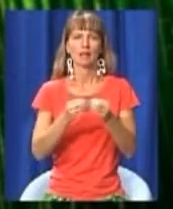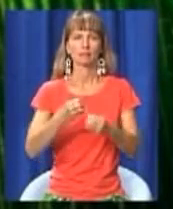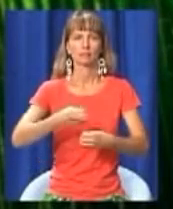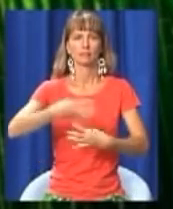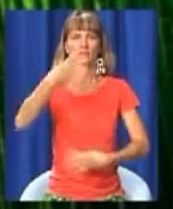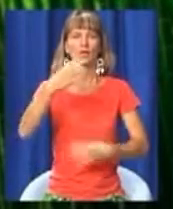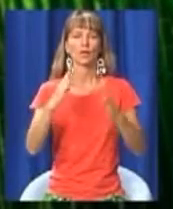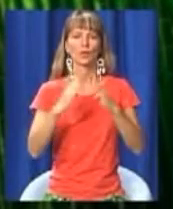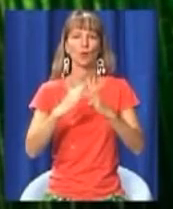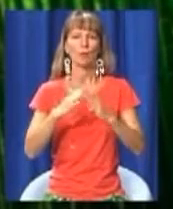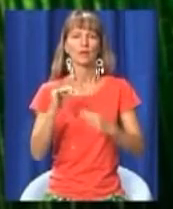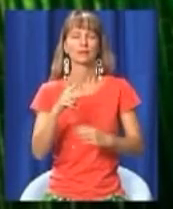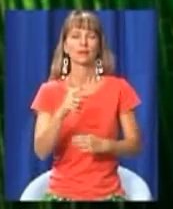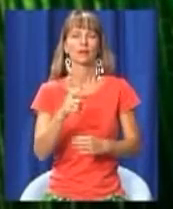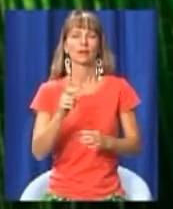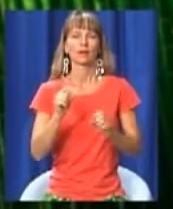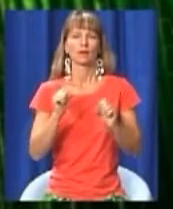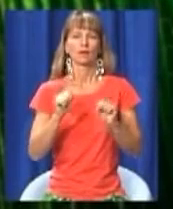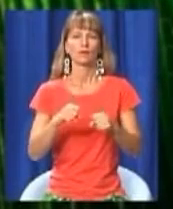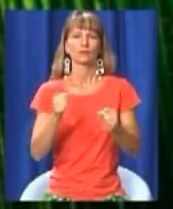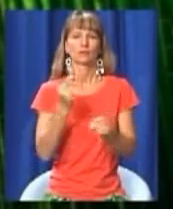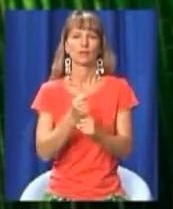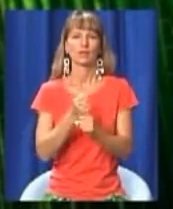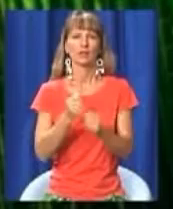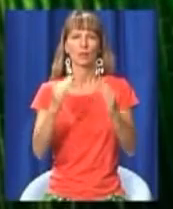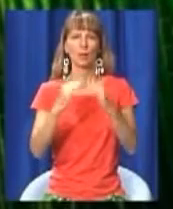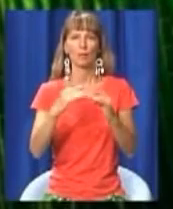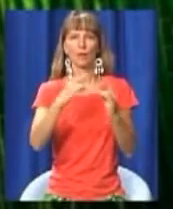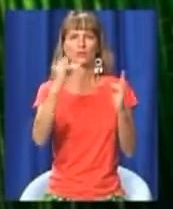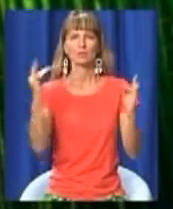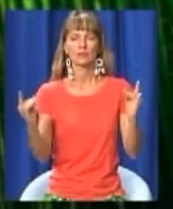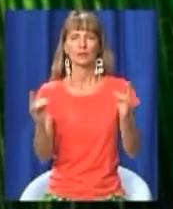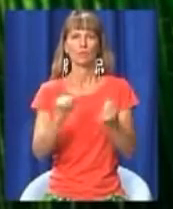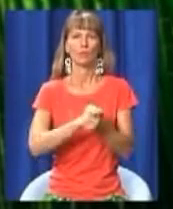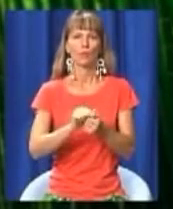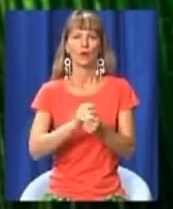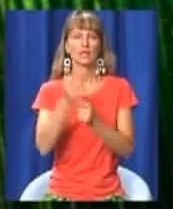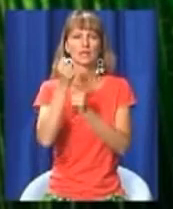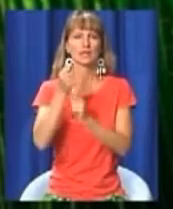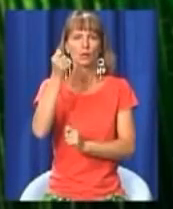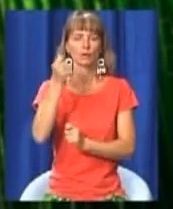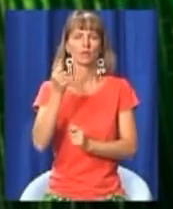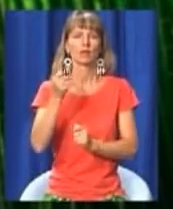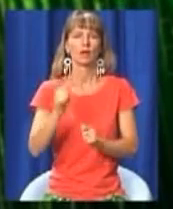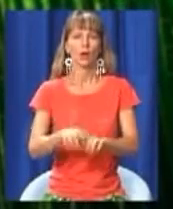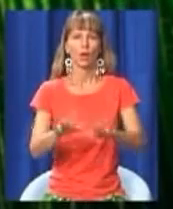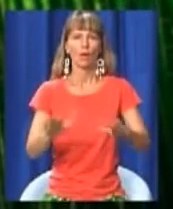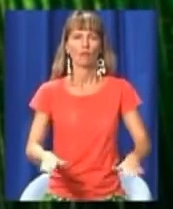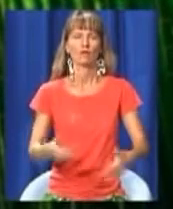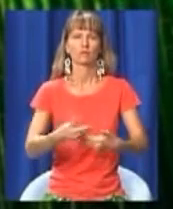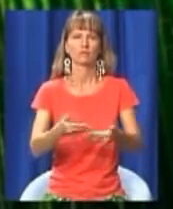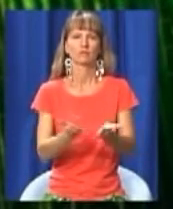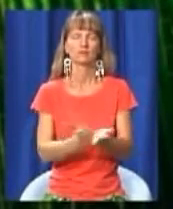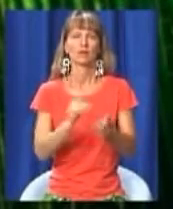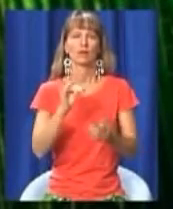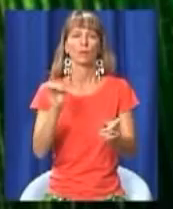З нього споруджують хати і мости, виробляють тканини і папір, парасольки, ковдри, посуд і музичні